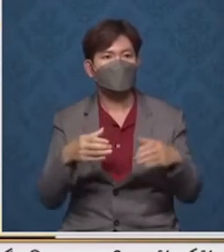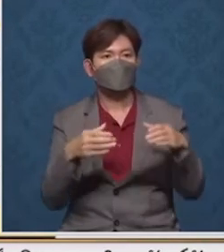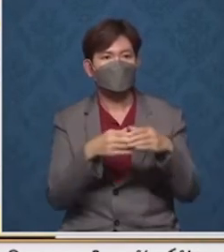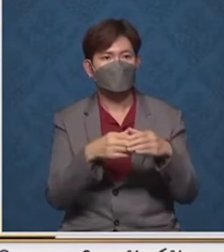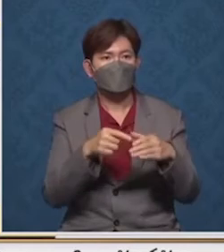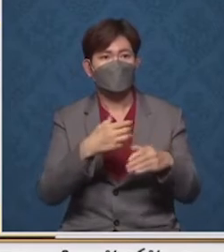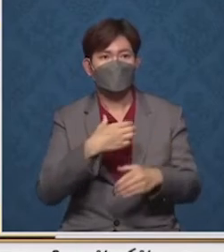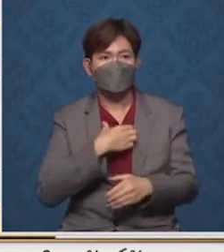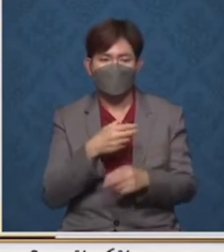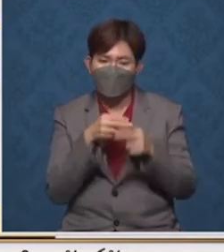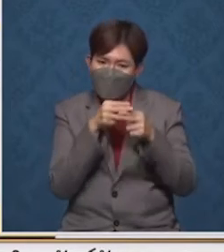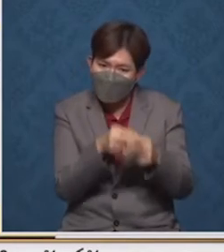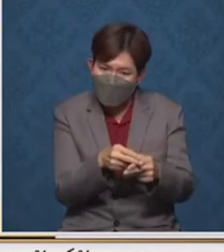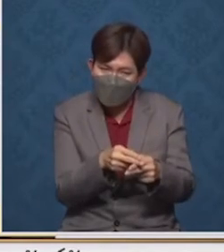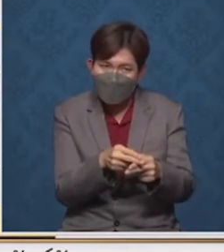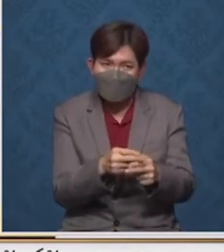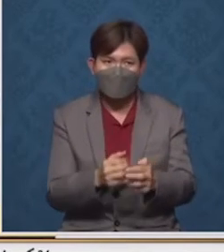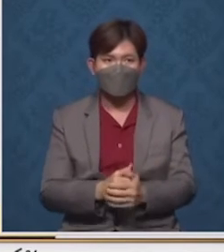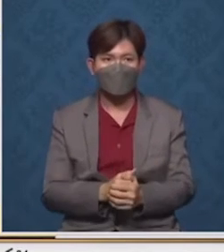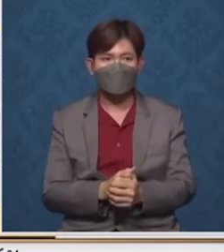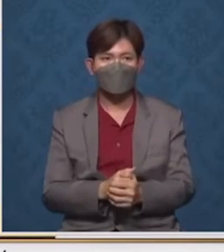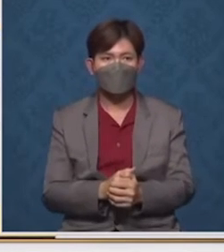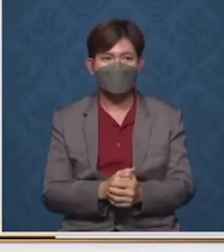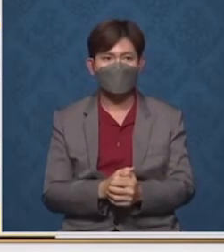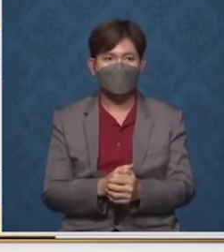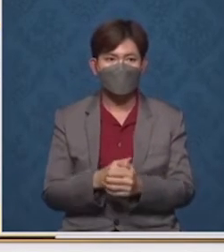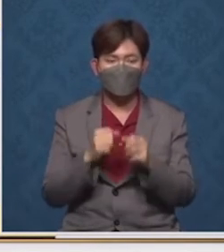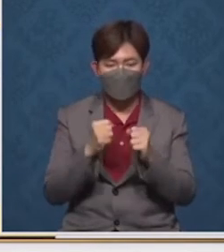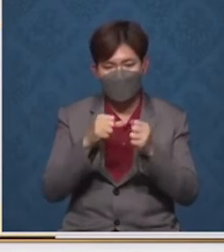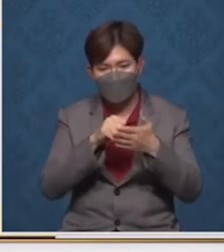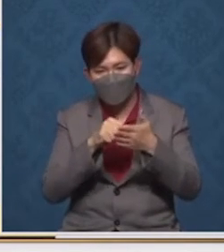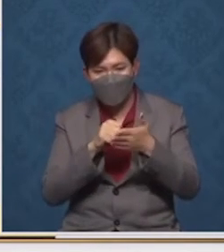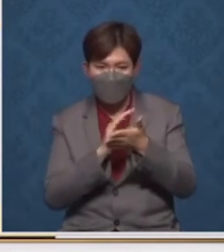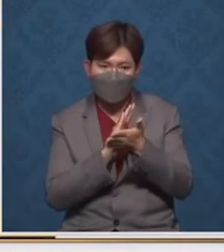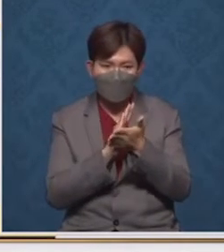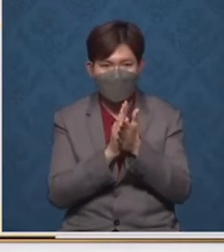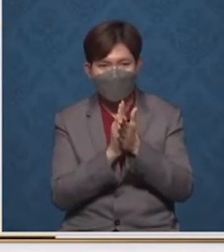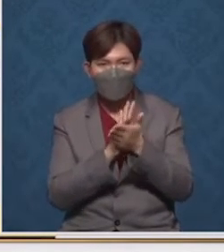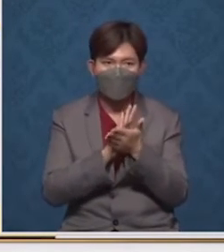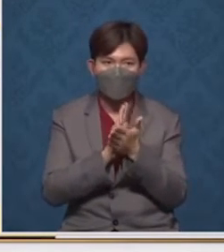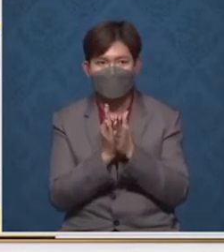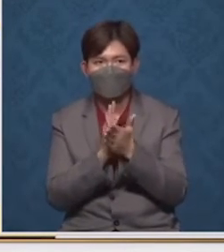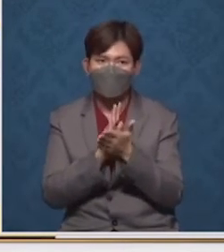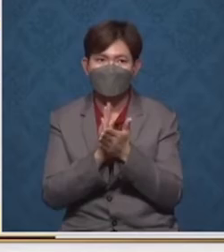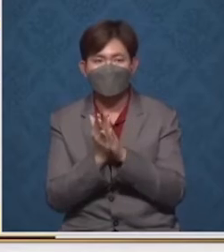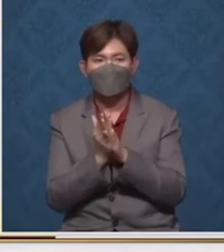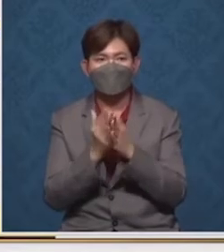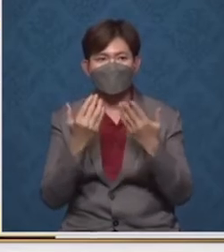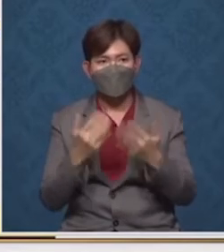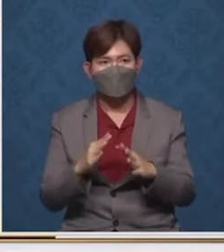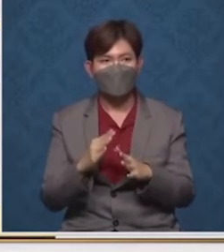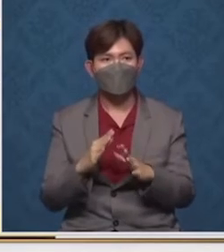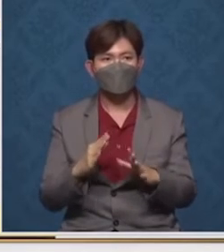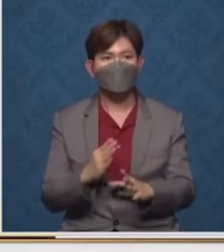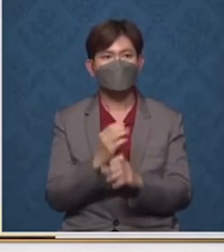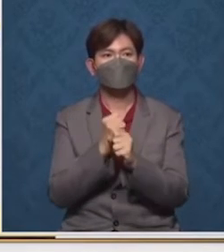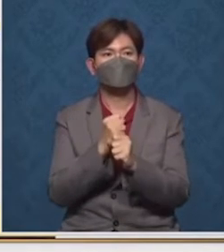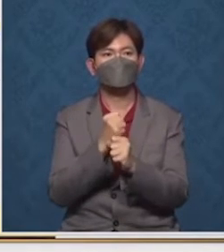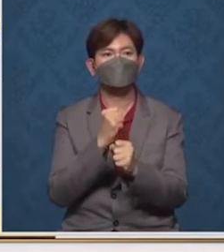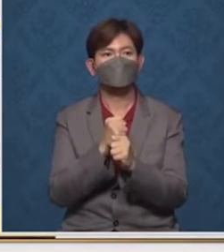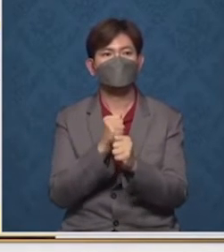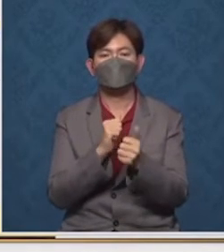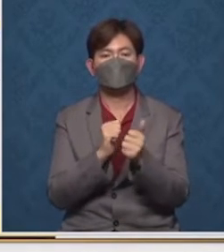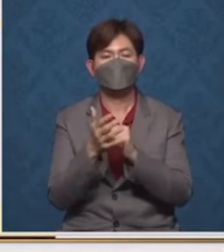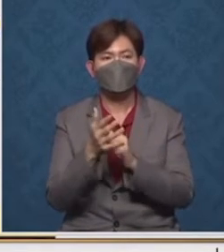ใช้ในเขาต้องการเจาะจงก็ดิษฐ์ขอเช็คโน่นเช็คหนี้สุดท้ายทำเจาะจงไม่ได้ต้อง